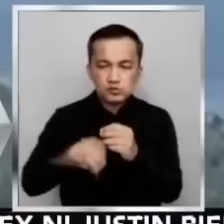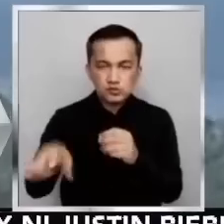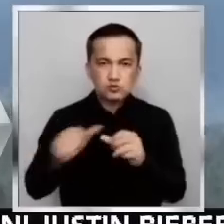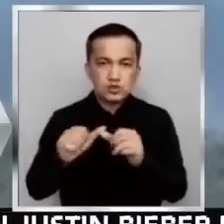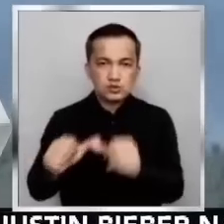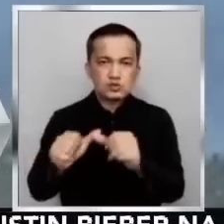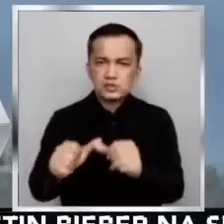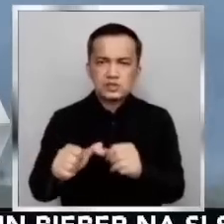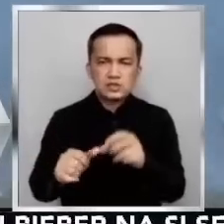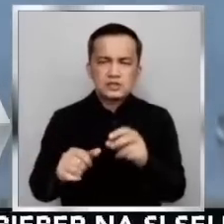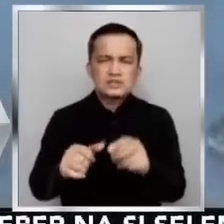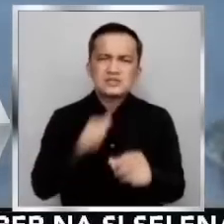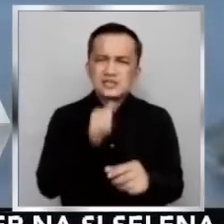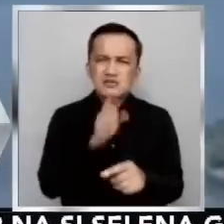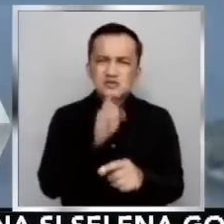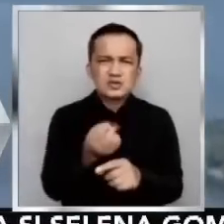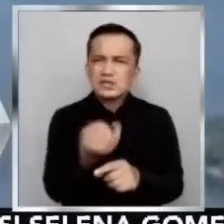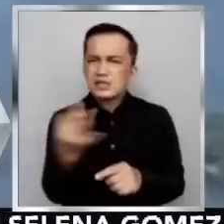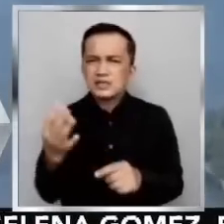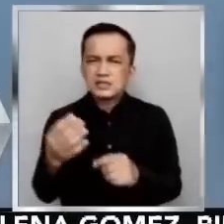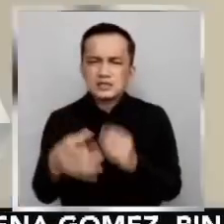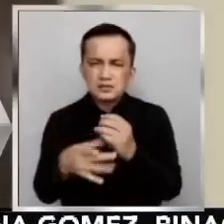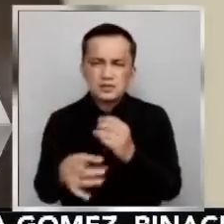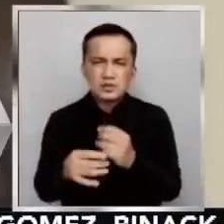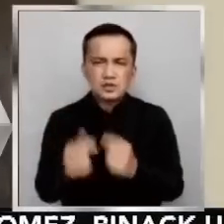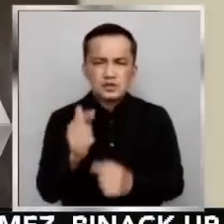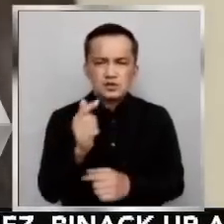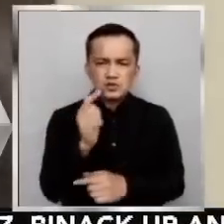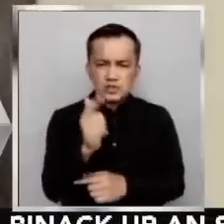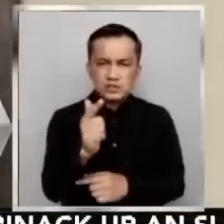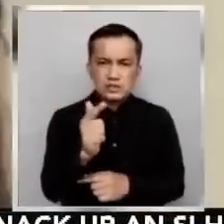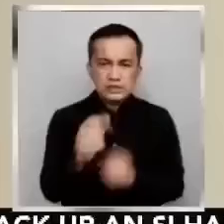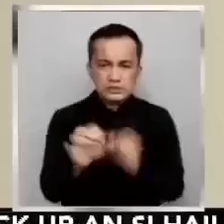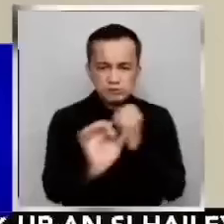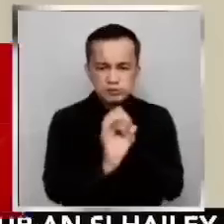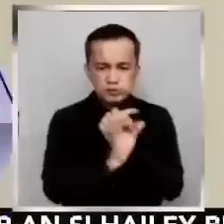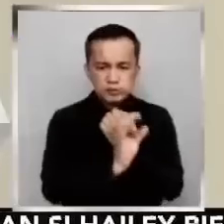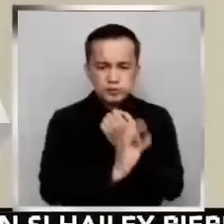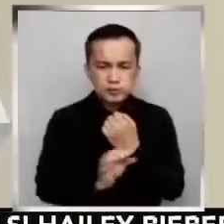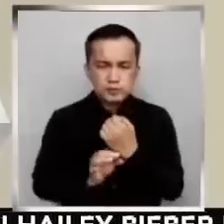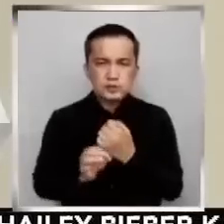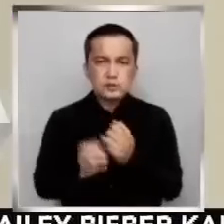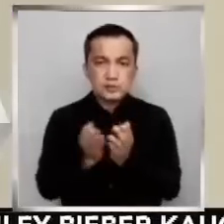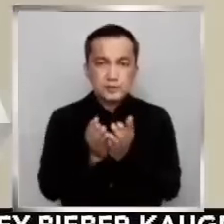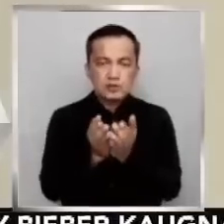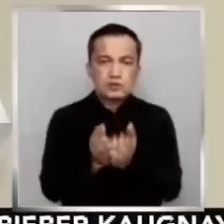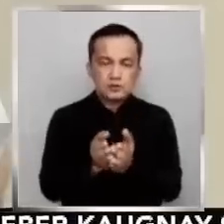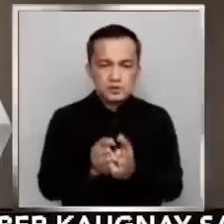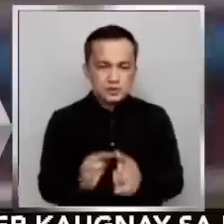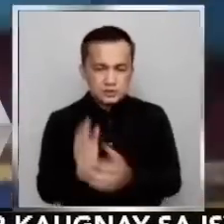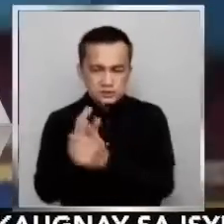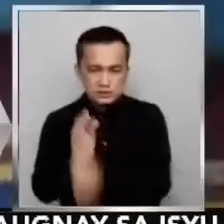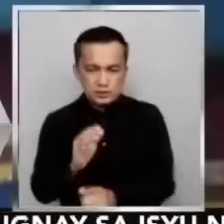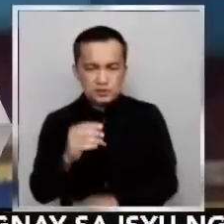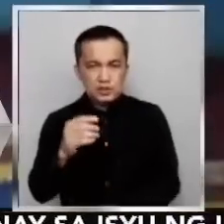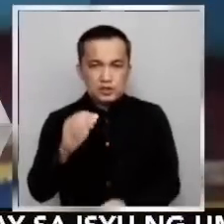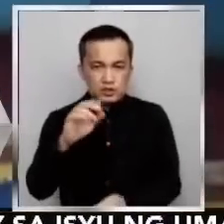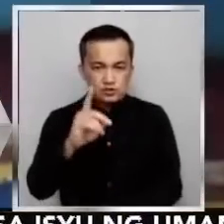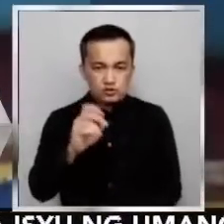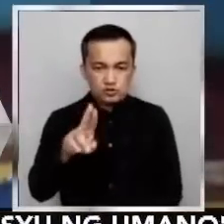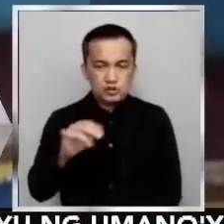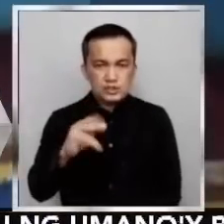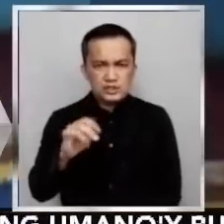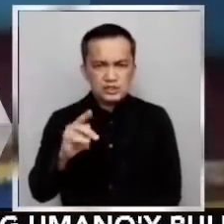lumalabas mula sa higit 20 butas ng barko. Napuno rin ng ekspertong si Dr. Hernando Bacosa ang maalong kondisyon